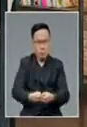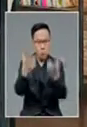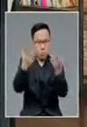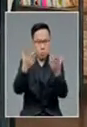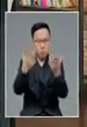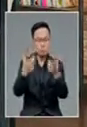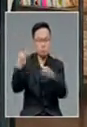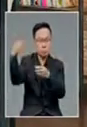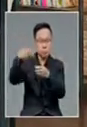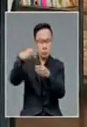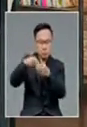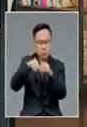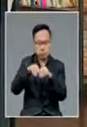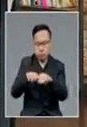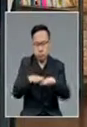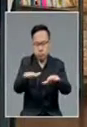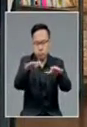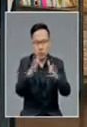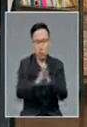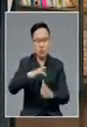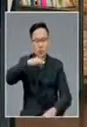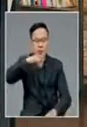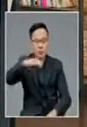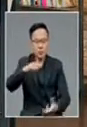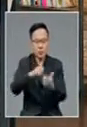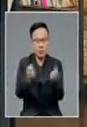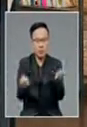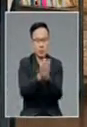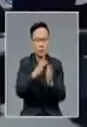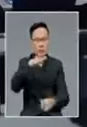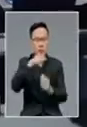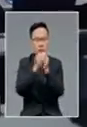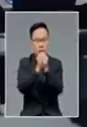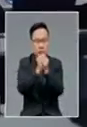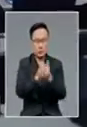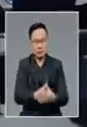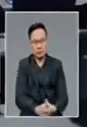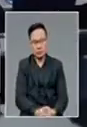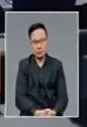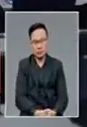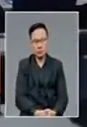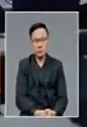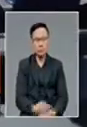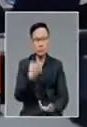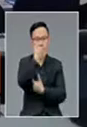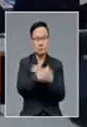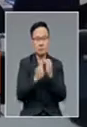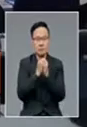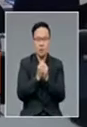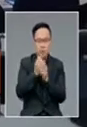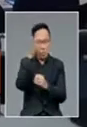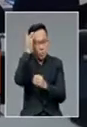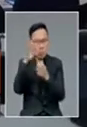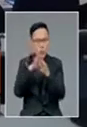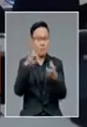ลงสู่ทะเลนะคะซึ่งก็จะส่งผลต่อสิ่งแวดล้อมในทะเลจีนตะวันออกค่ะ ครับ จีนเขาออกมาแสดงความกังว